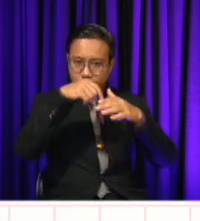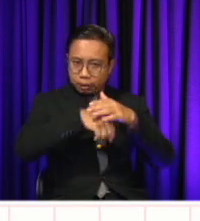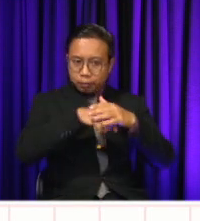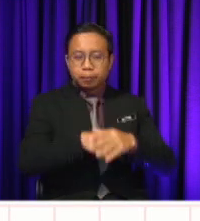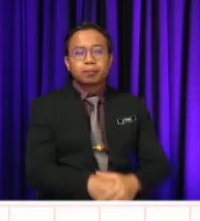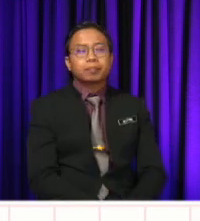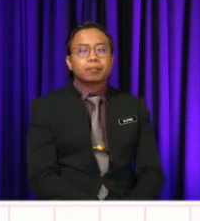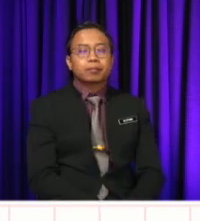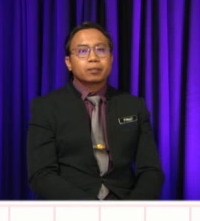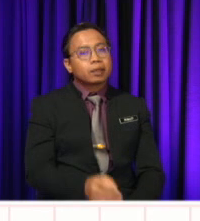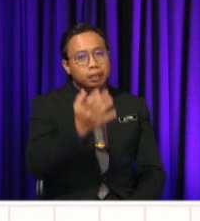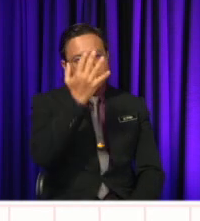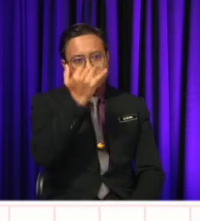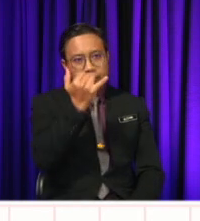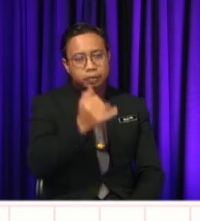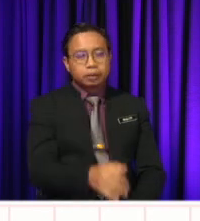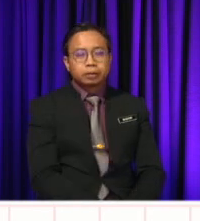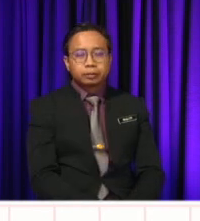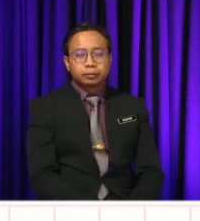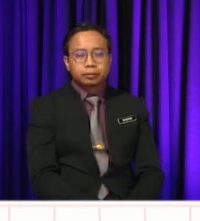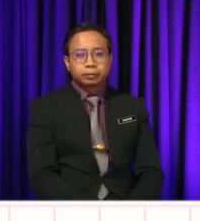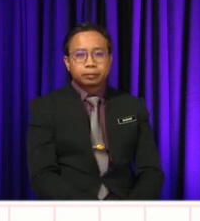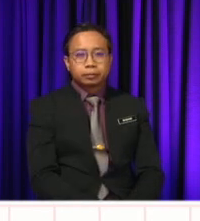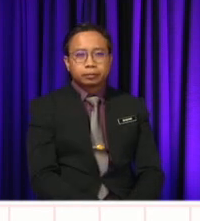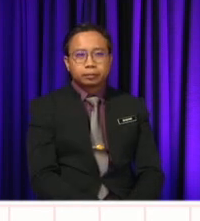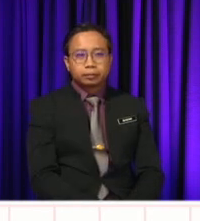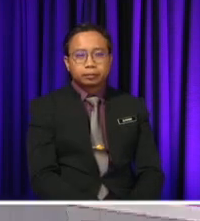Kenapa kita pakai scrub kepala benang